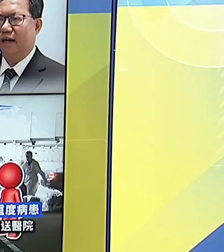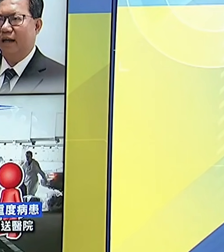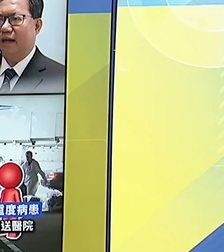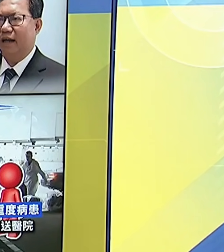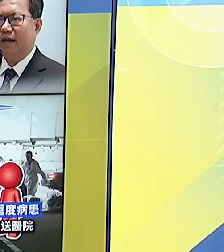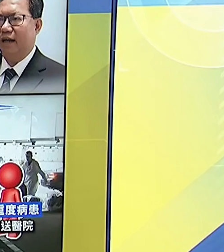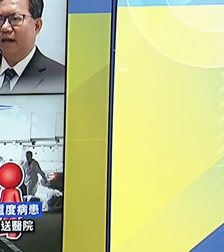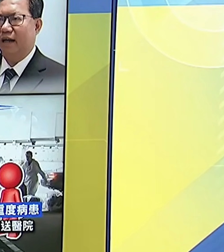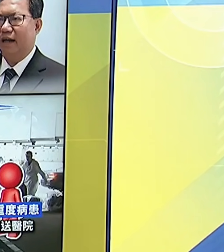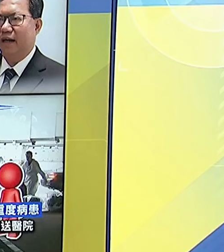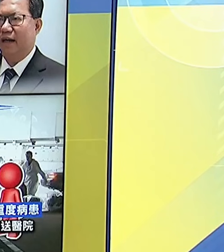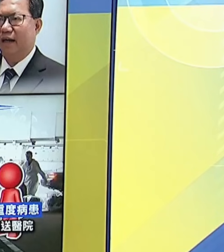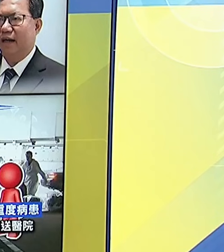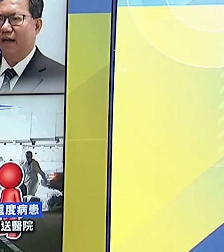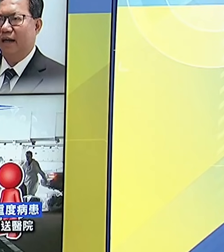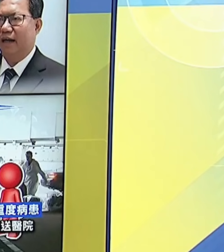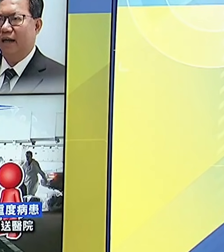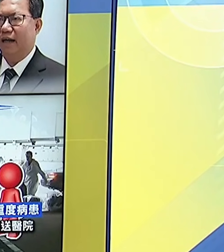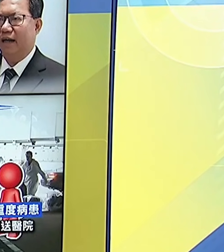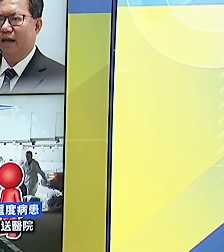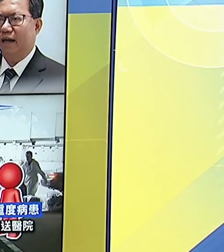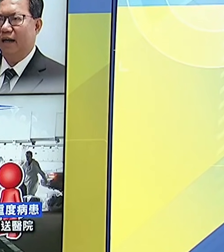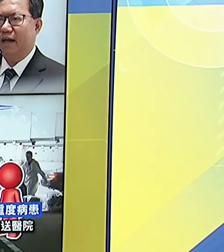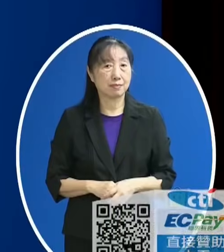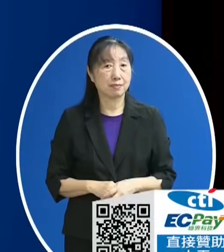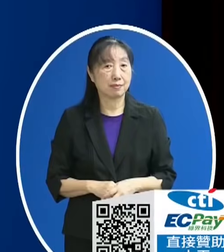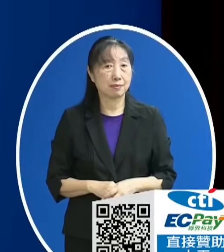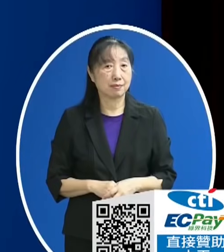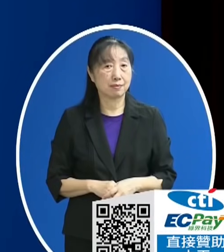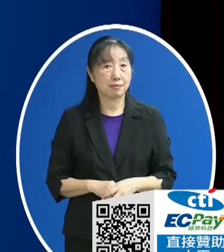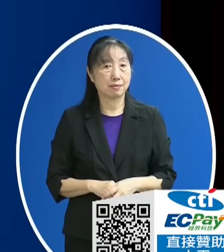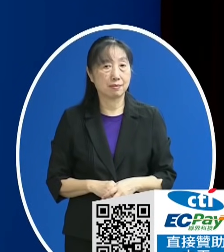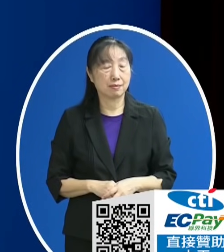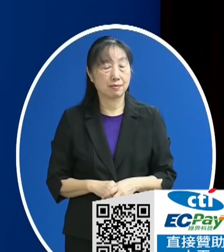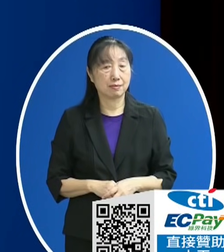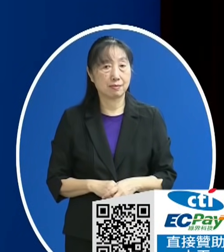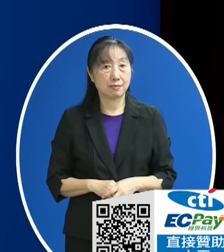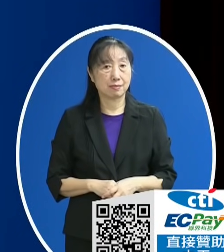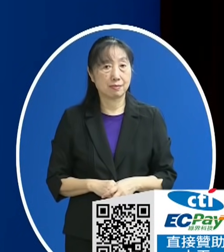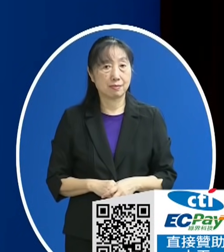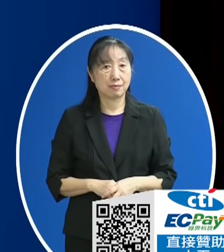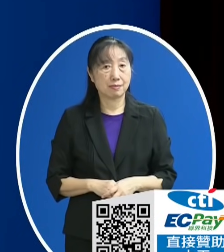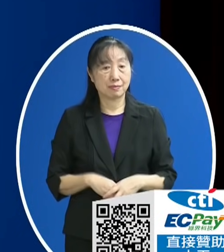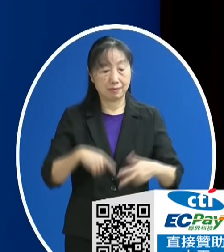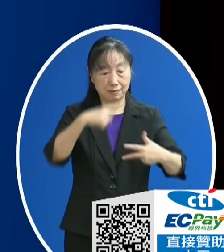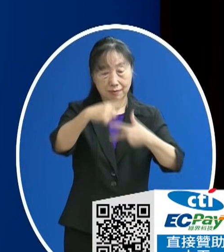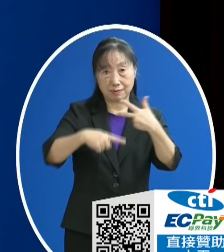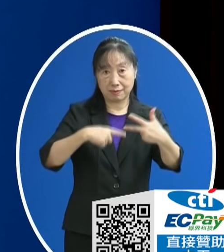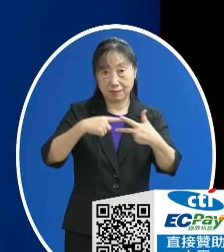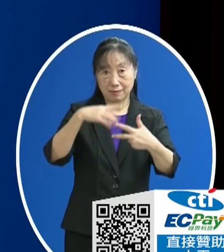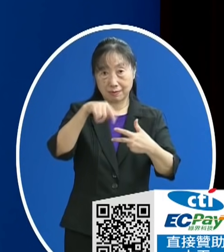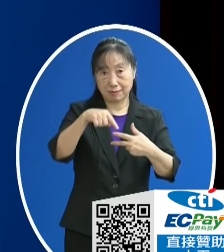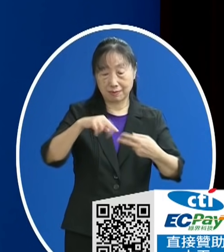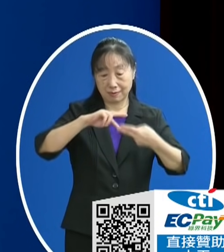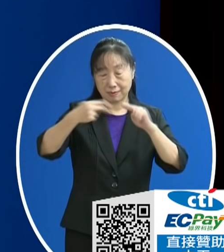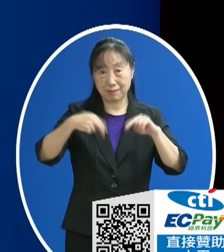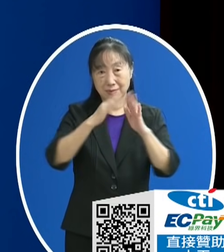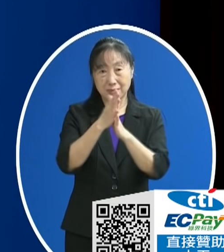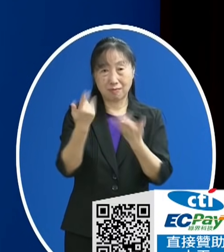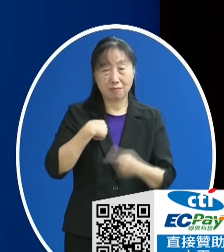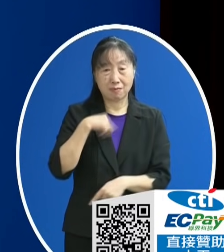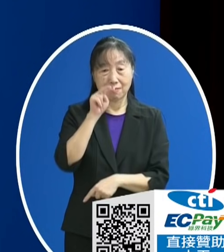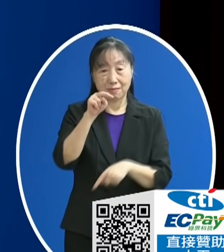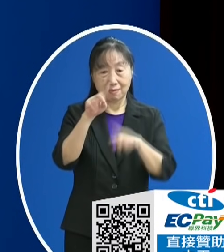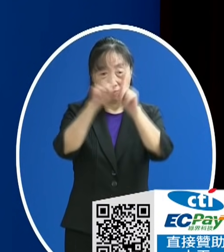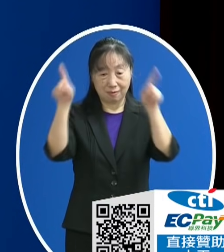候呢赶快帮你来转诊到医疗院所。 好，那这一周的定序大家可以看到这个满满的